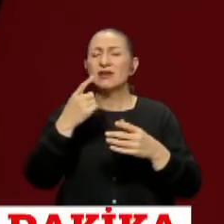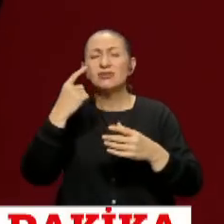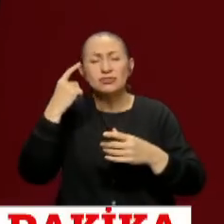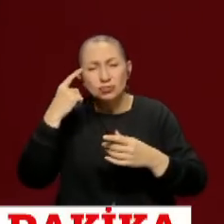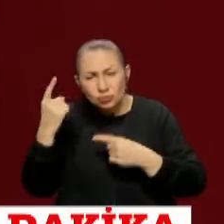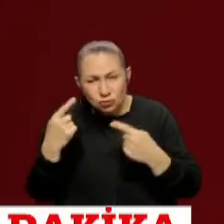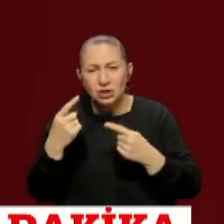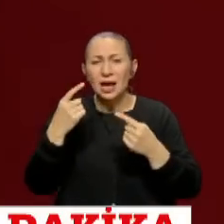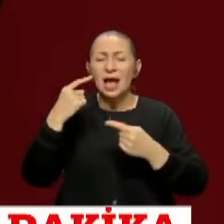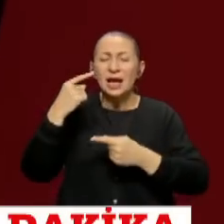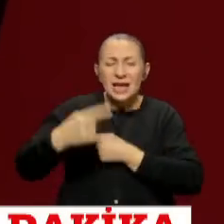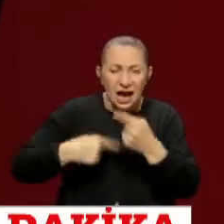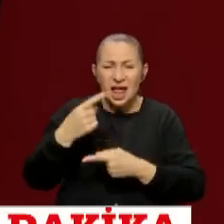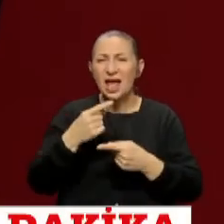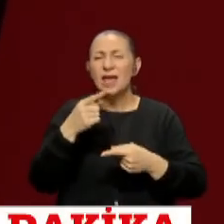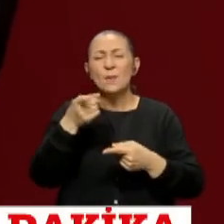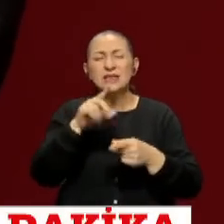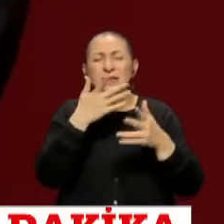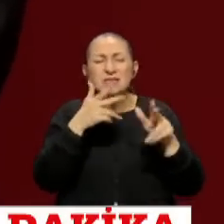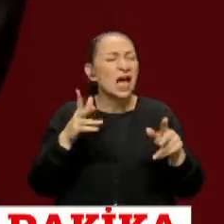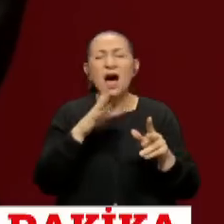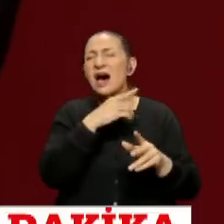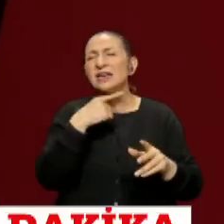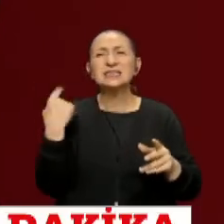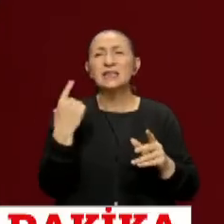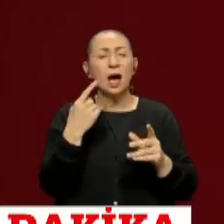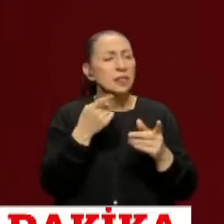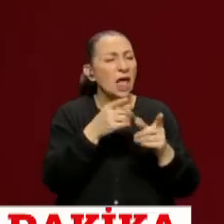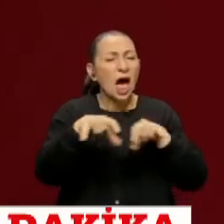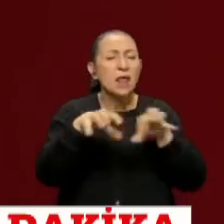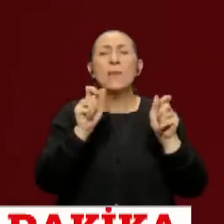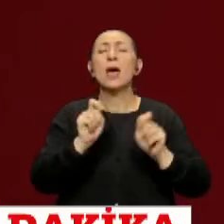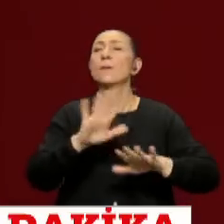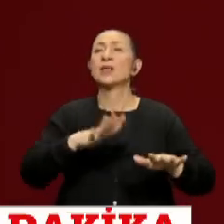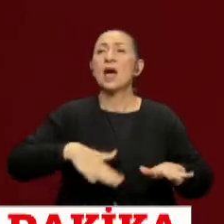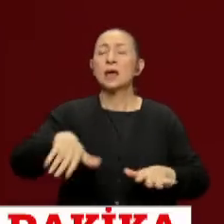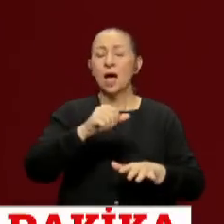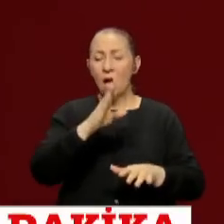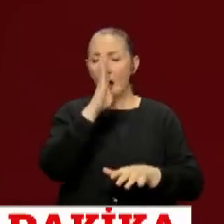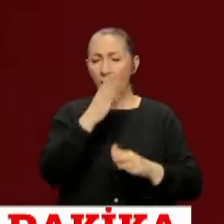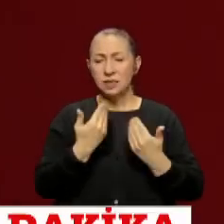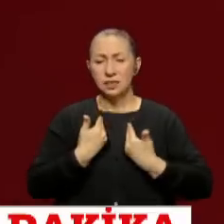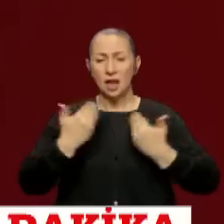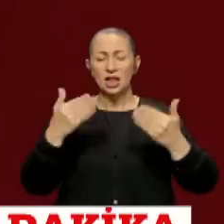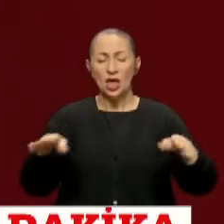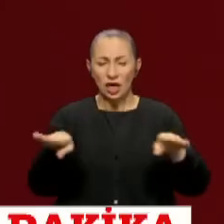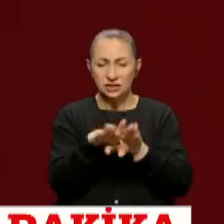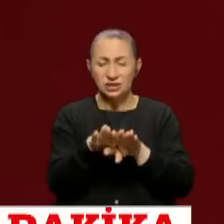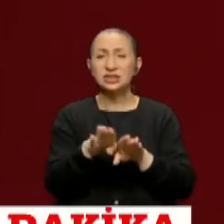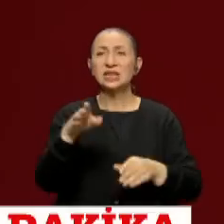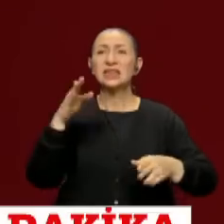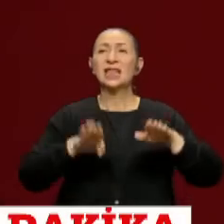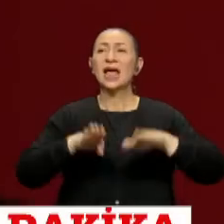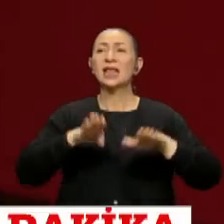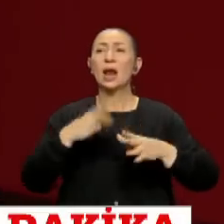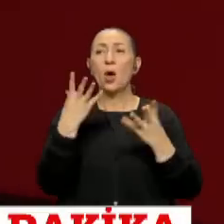benzeri diğer hususlara asla itibar etmeden herkese adaletin eşit ve